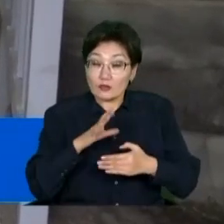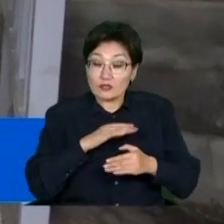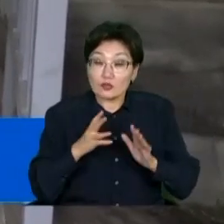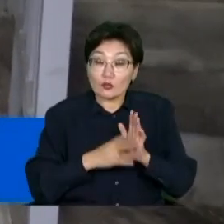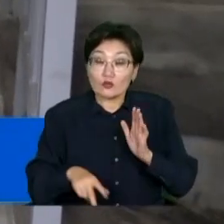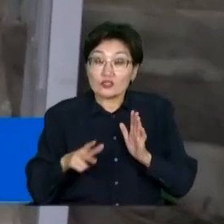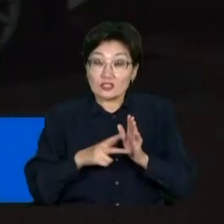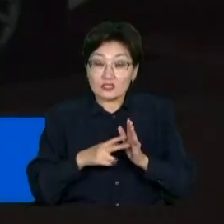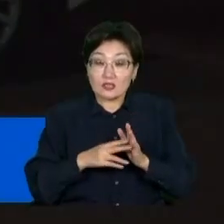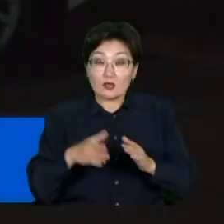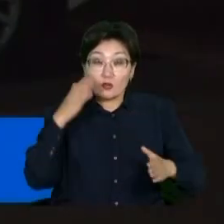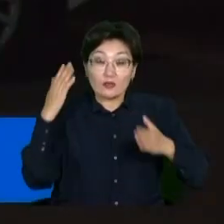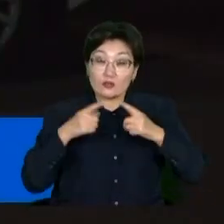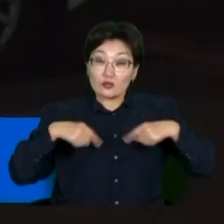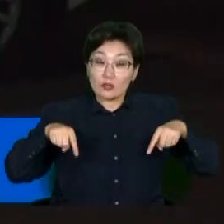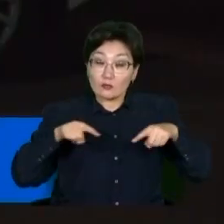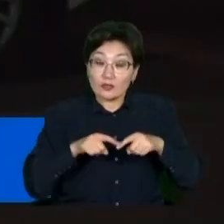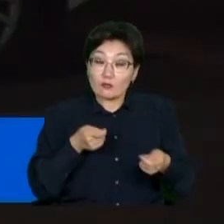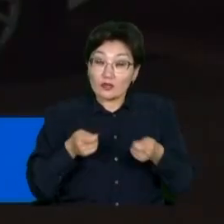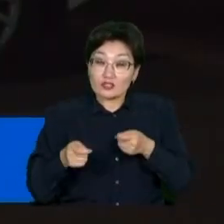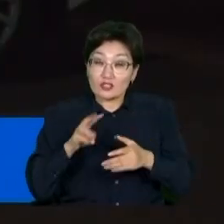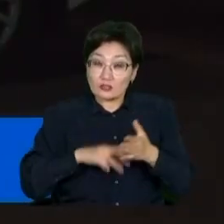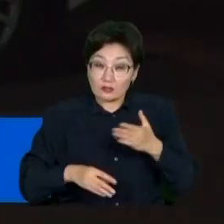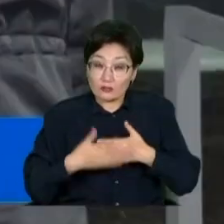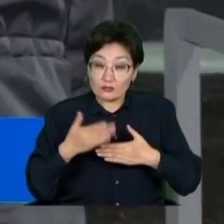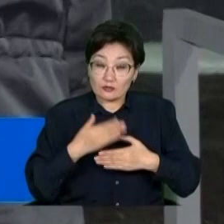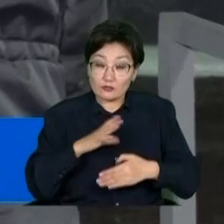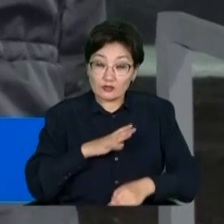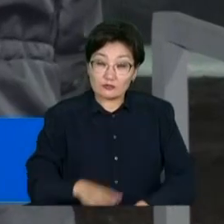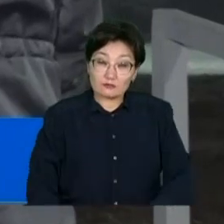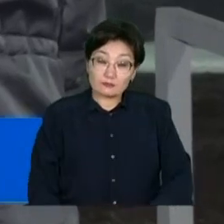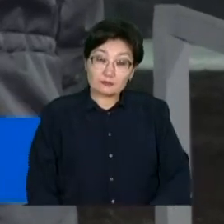басшылары жауапқа тартылған екен. Оразай Нұртайұлы, Елкон Жанашымжан, Алматы телеарнасы.